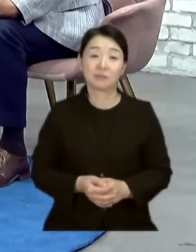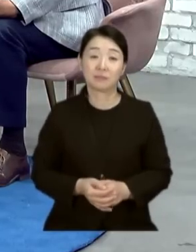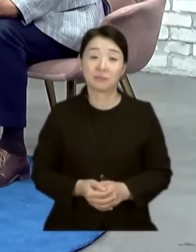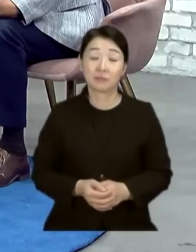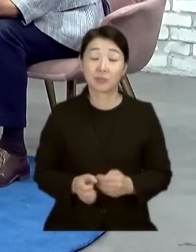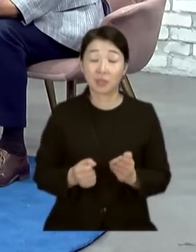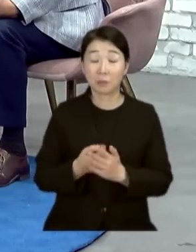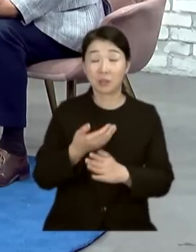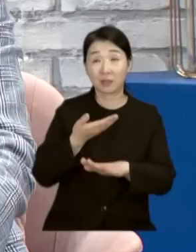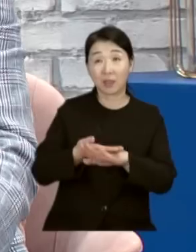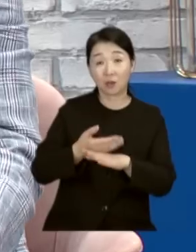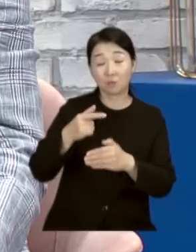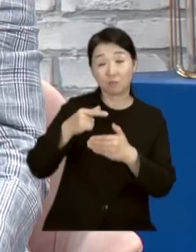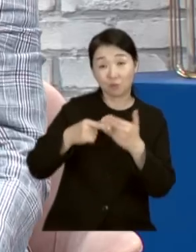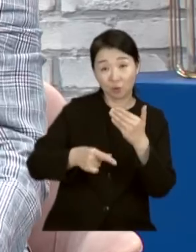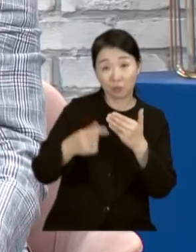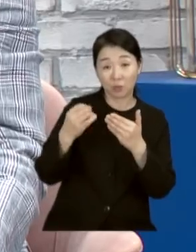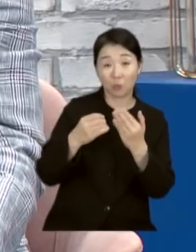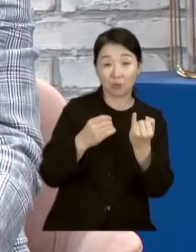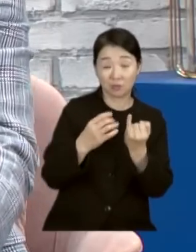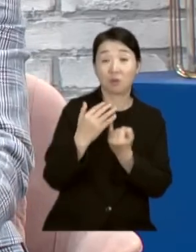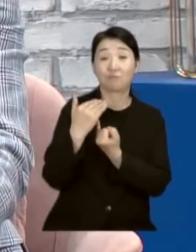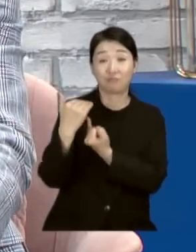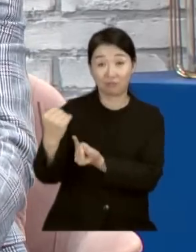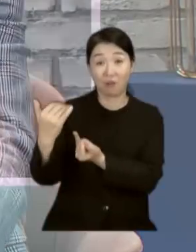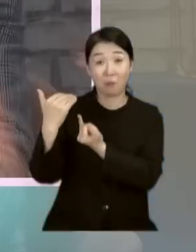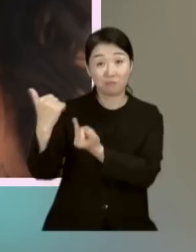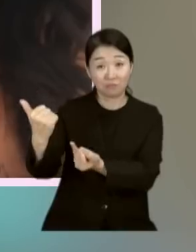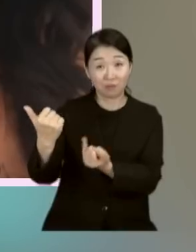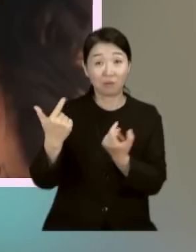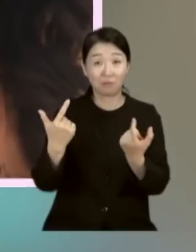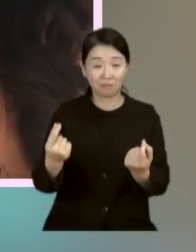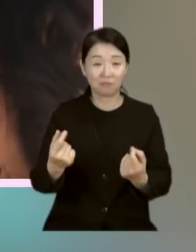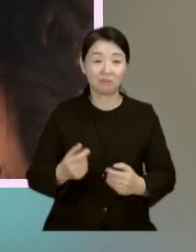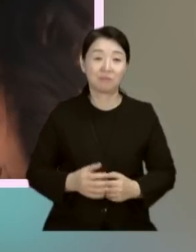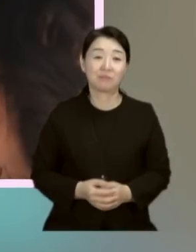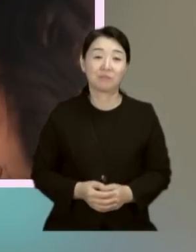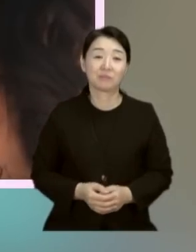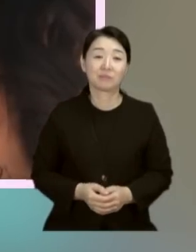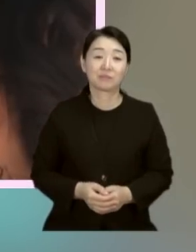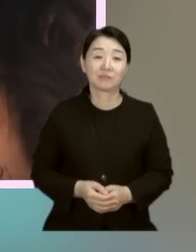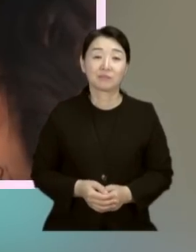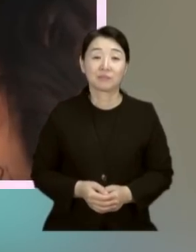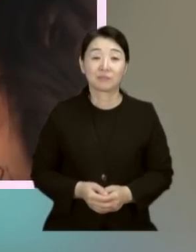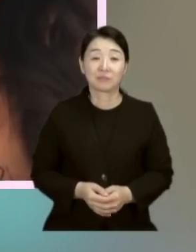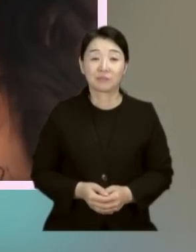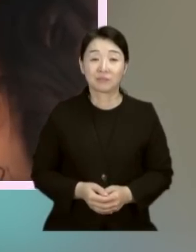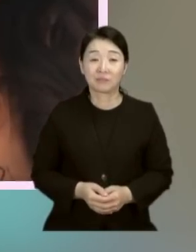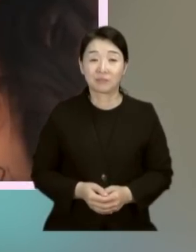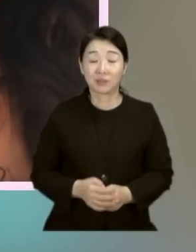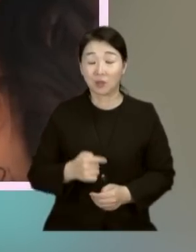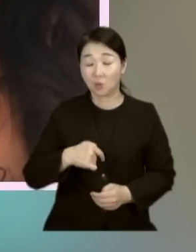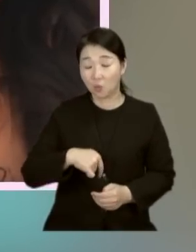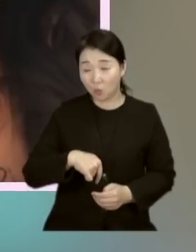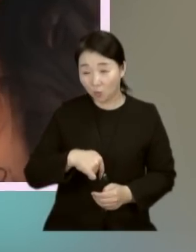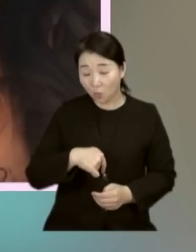그 인기도 좋았고 네. 그래서 또, 또 다른 프로그램에서 네. 이지연 집사님을 또 섭외하고 네네 네. 연결이 됐어.